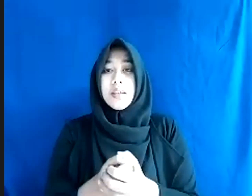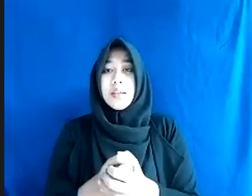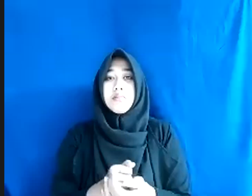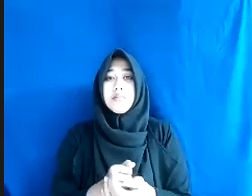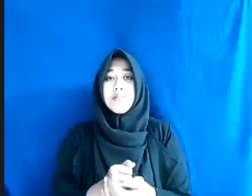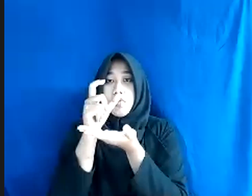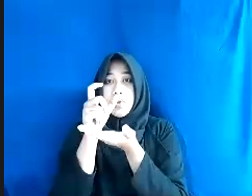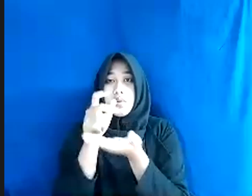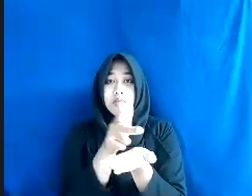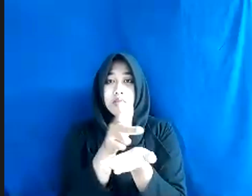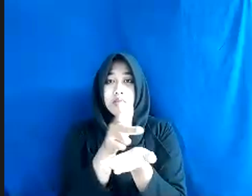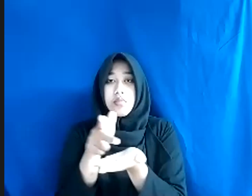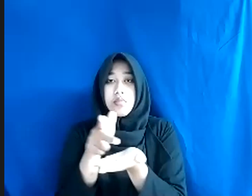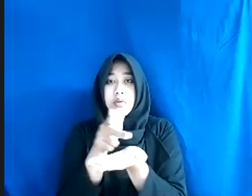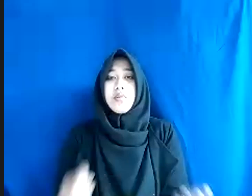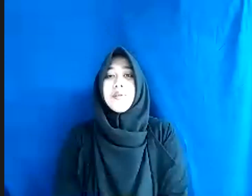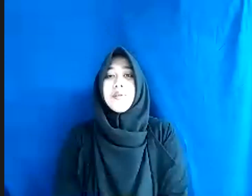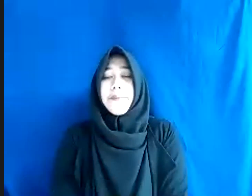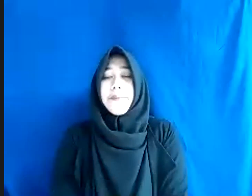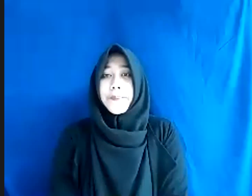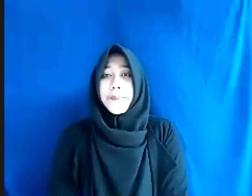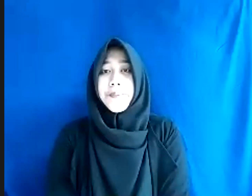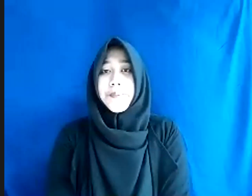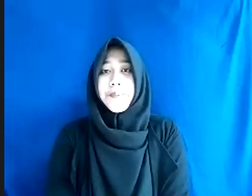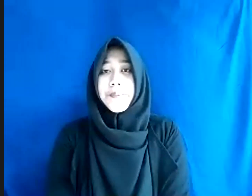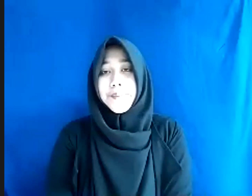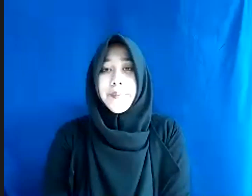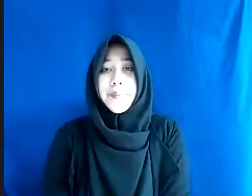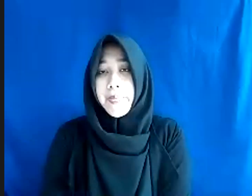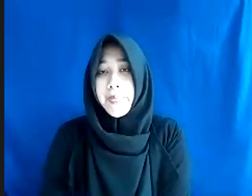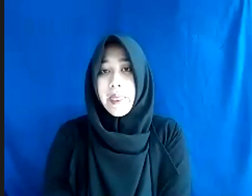bersama. Aku mau. Iya kan. Satu menit aja ya.